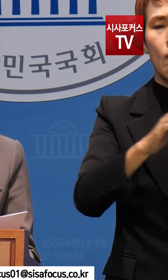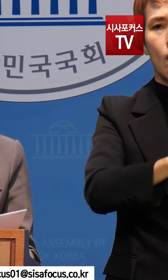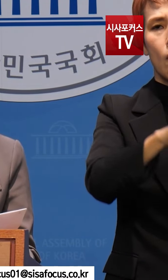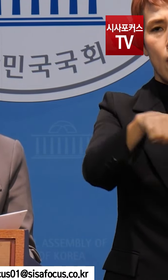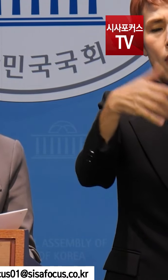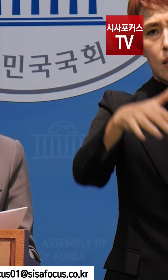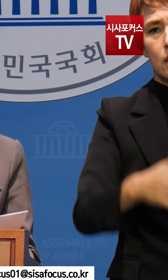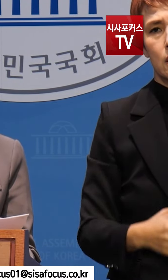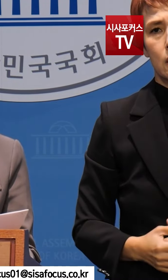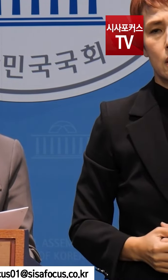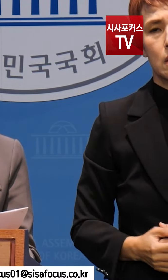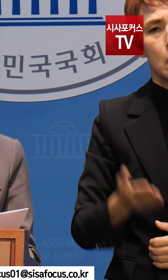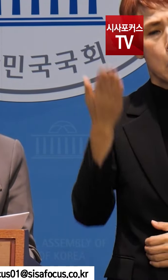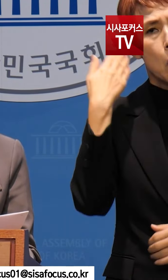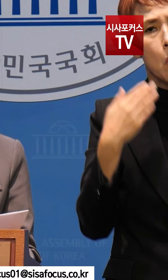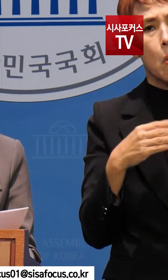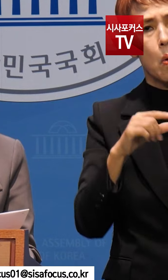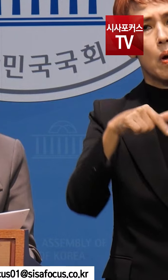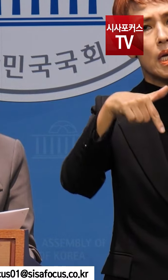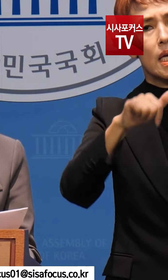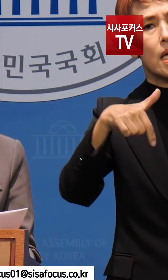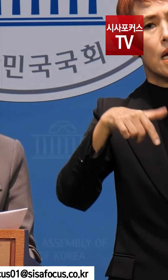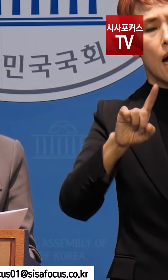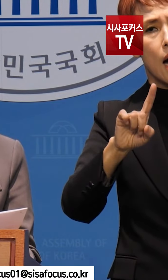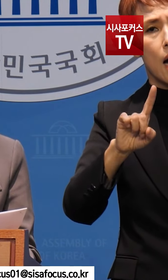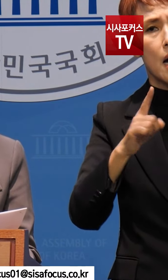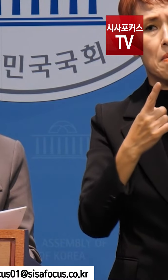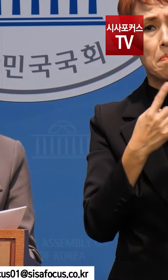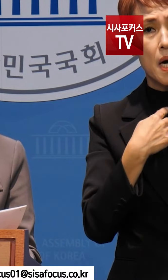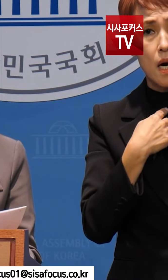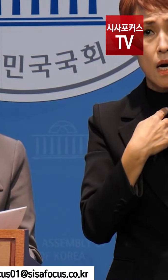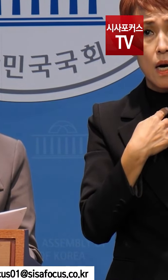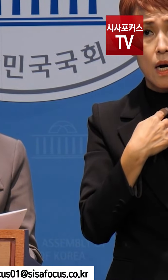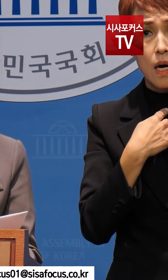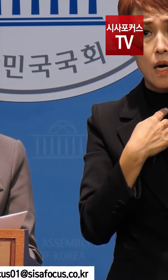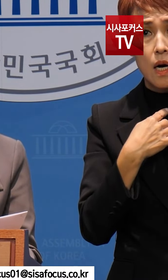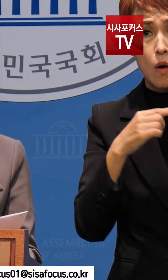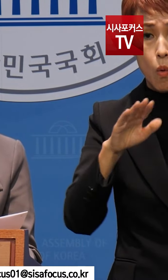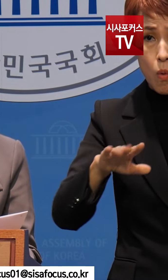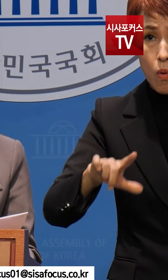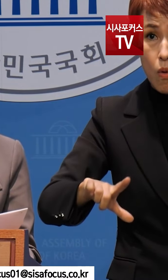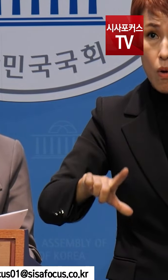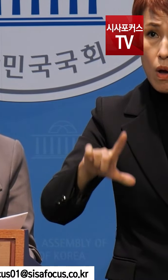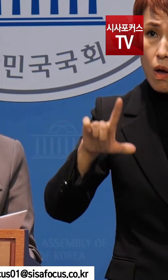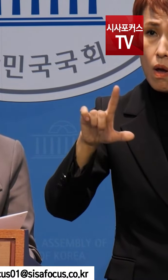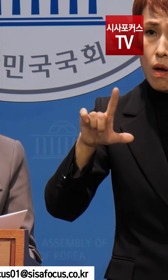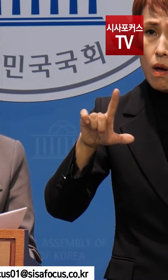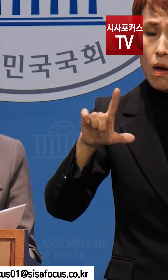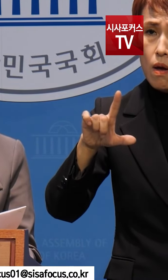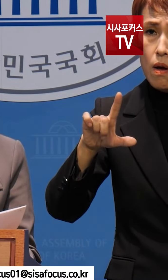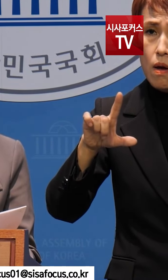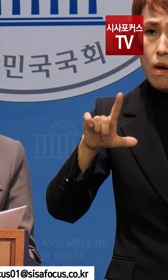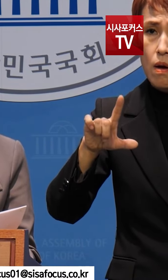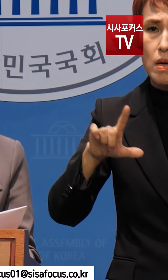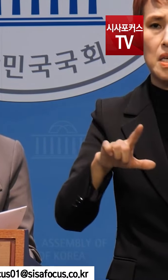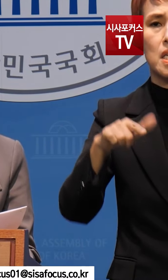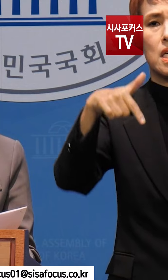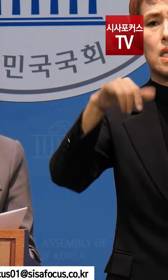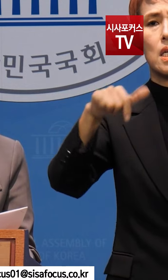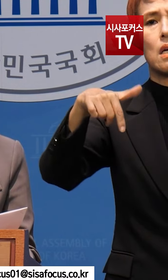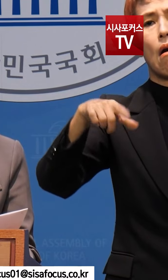있습니다 한때 5gw 넘봤다 태양광 보금 용량이 올해는 제가 점검해 보니까